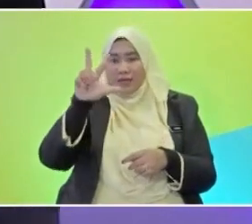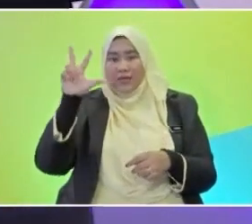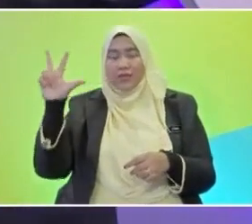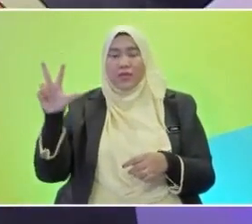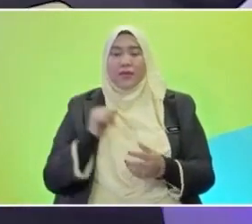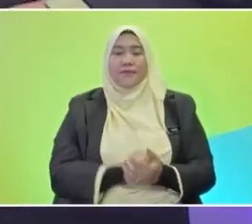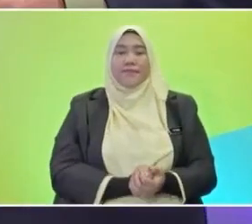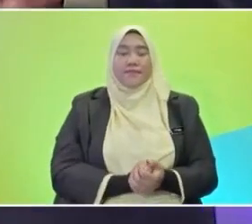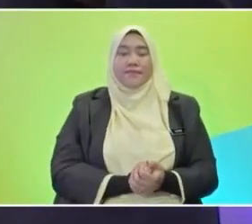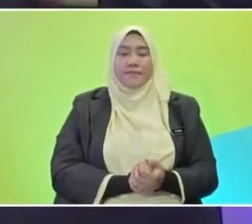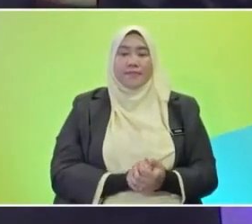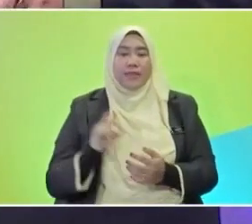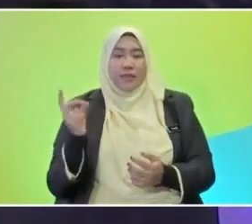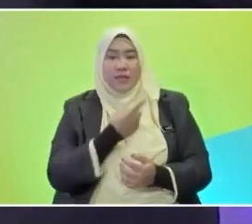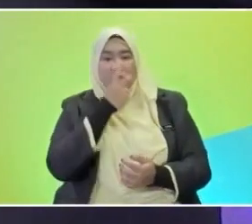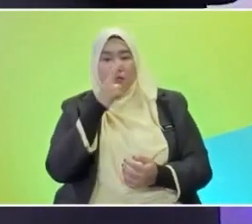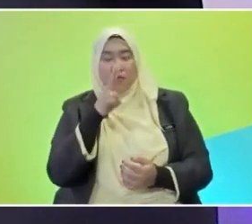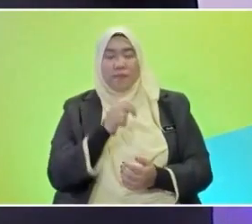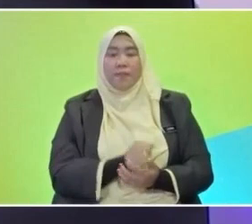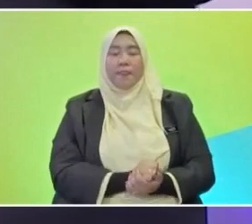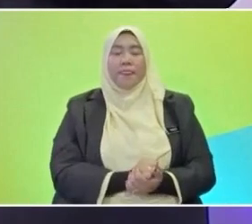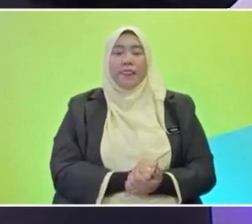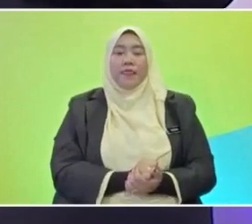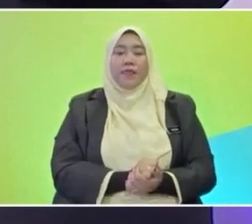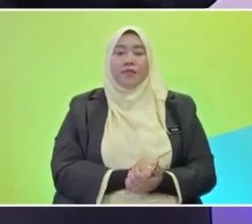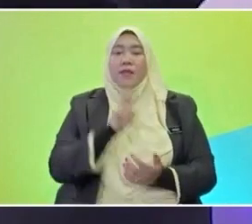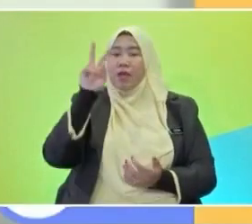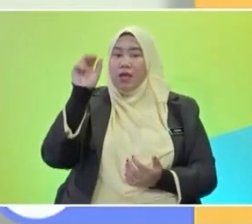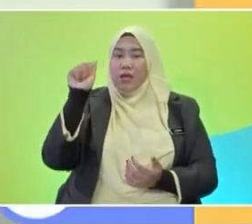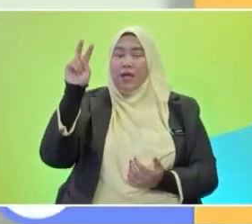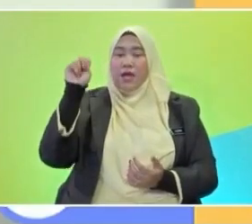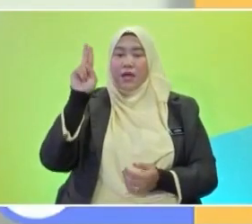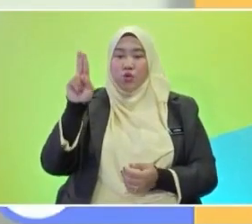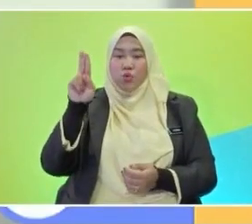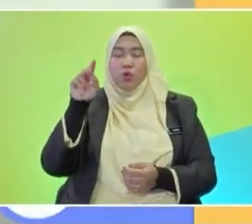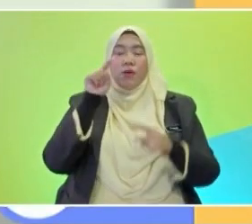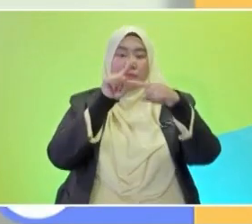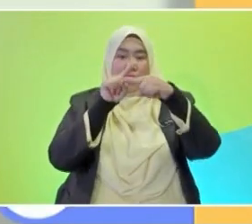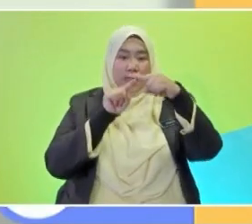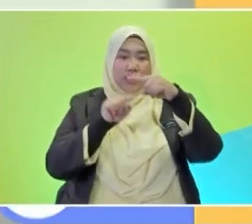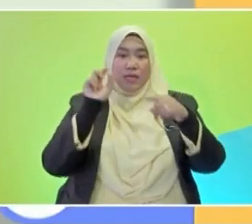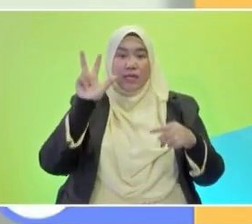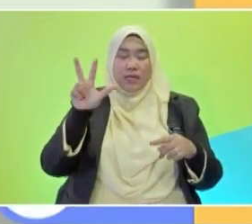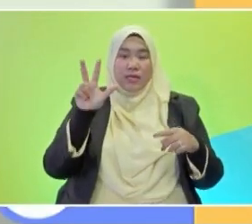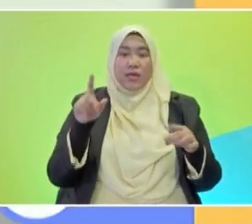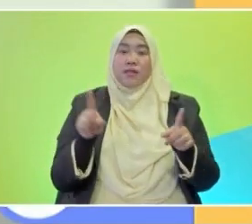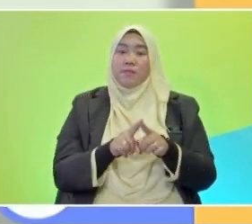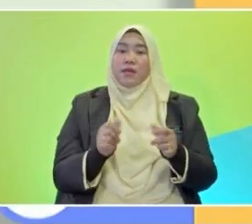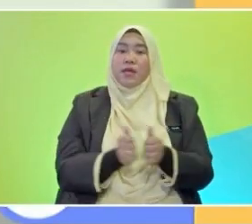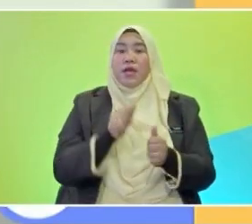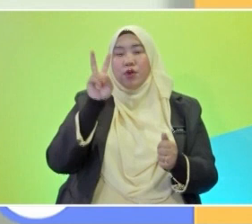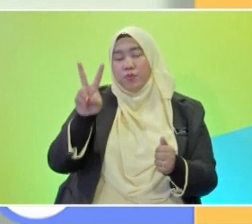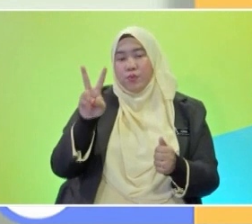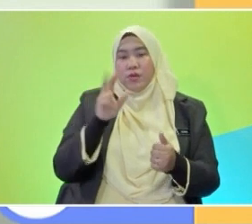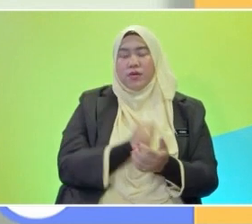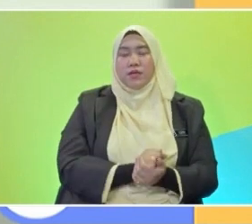seterusnya kita tengok yang ketiga baik anu bahagi tiga sama dengan dual anu bahagi 3 sama